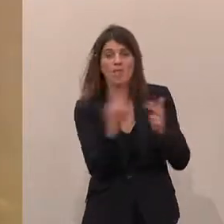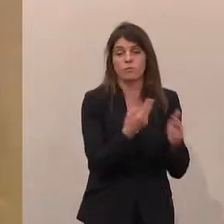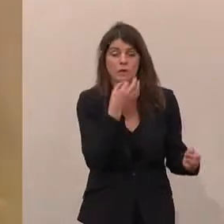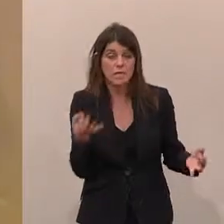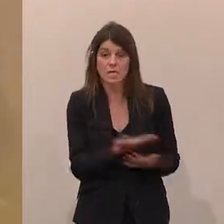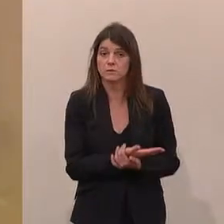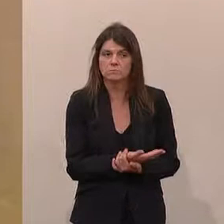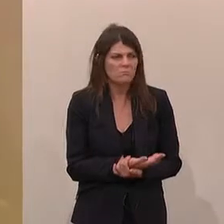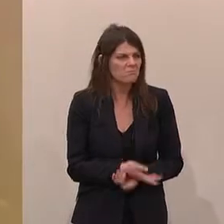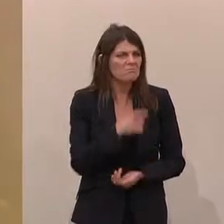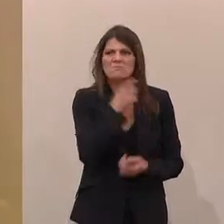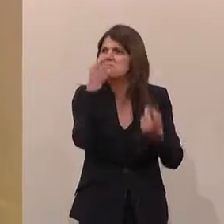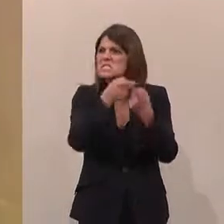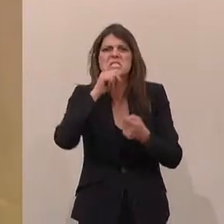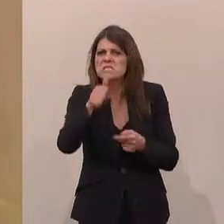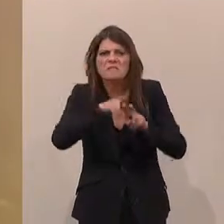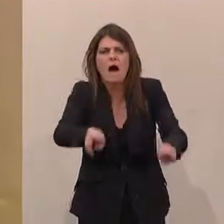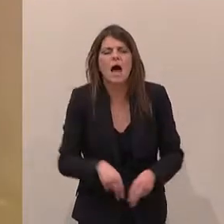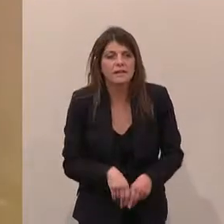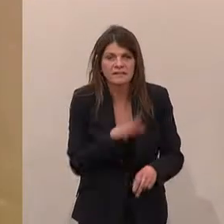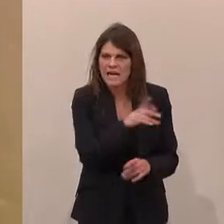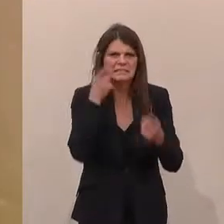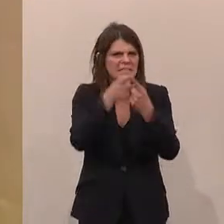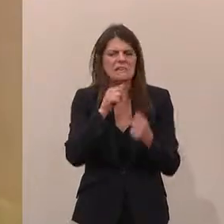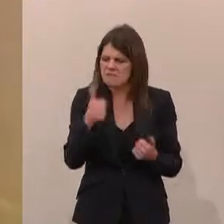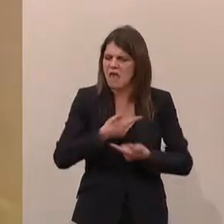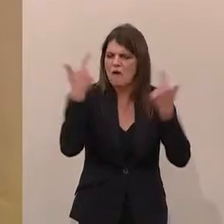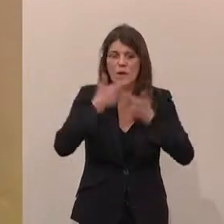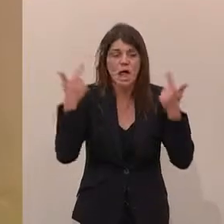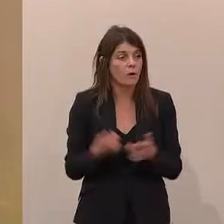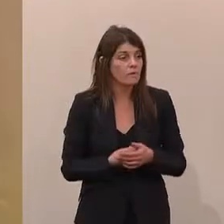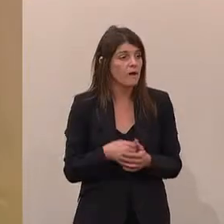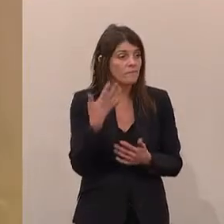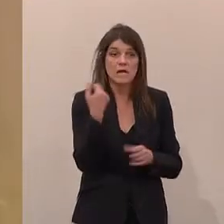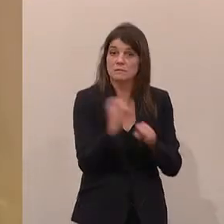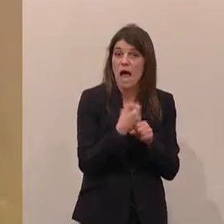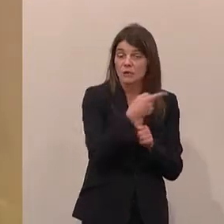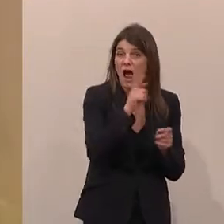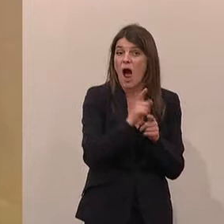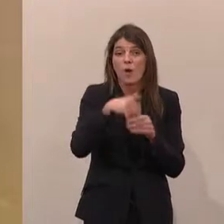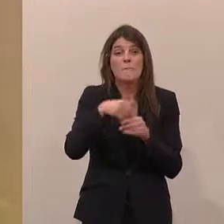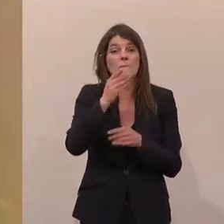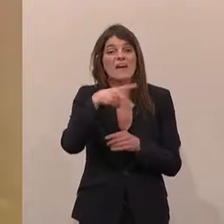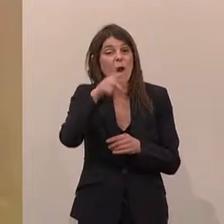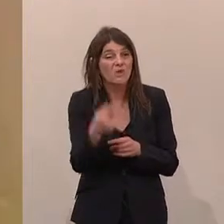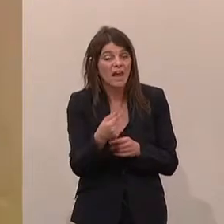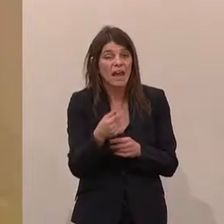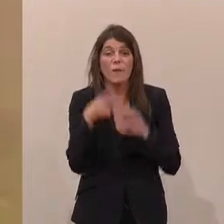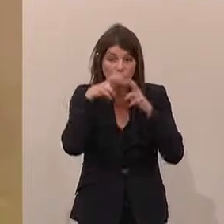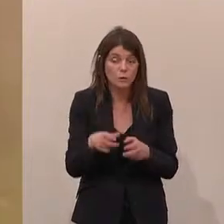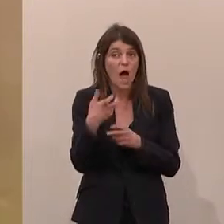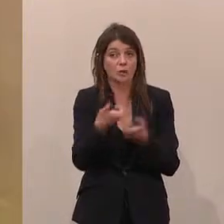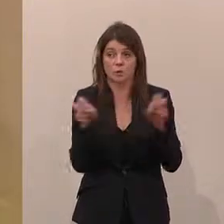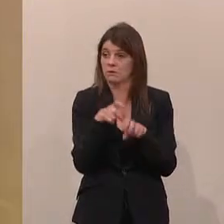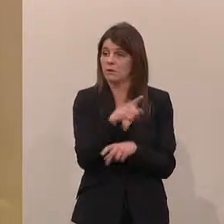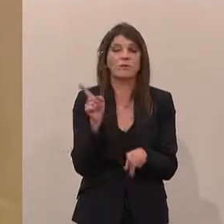adaptieren. Ihnen geht es überhaupt gar nicht um Wahrheit, Ihnen geht es überhaupt nicht um Aufklärung. Aber das tun Sie auch genauso im BVD-Urschuss. Da ignorieren Sie auch vollkommen, was